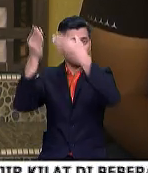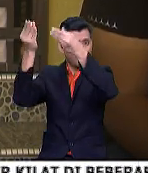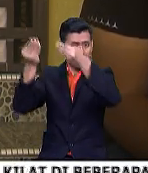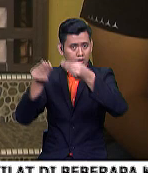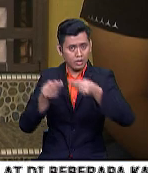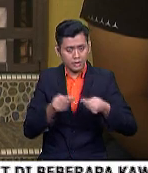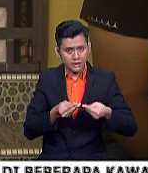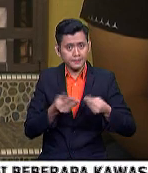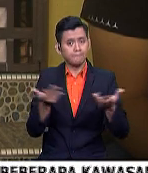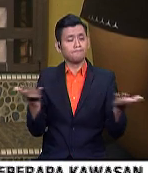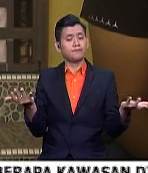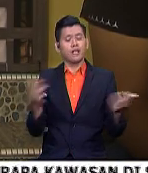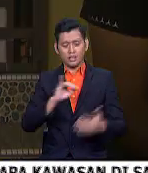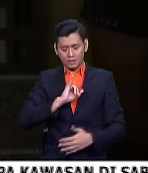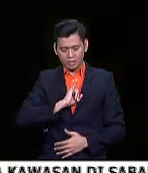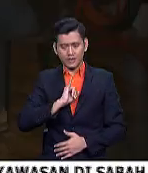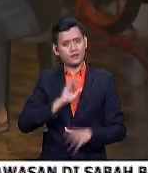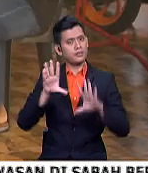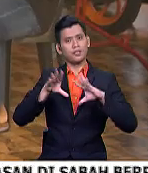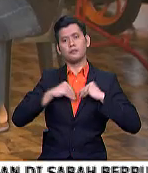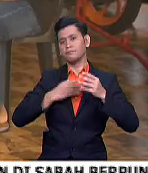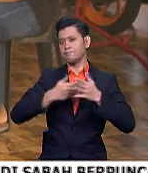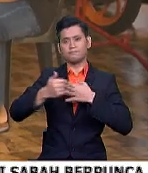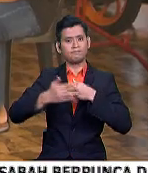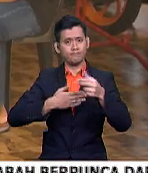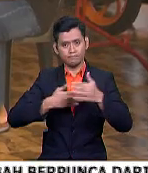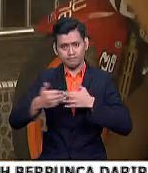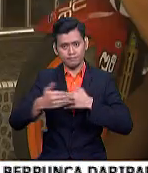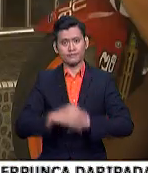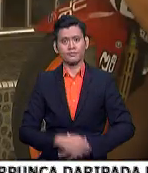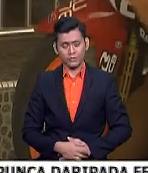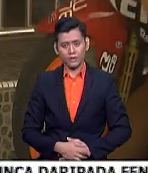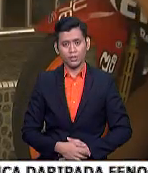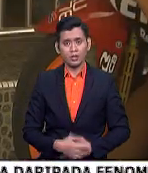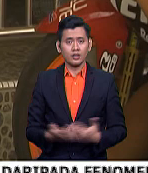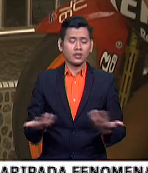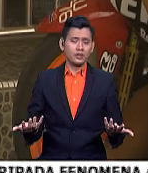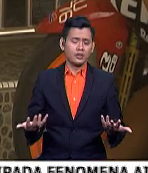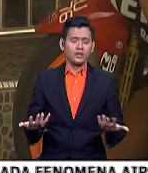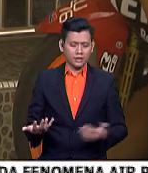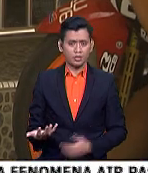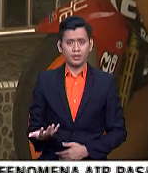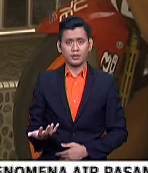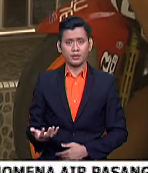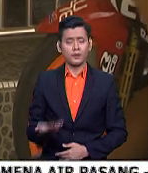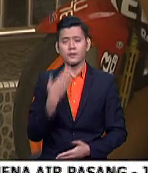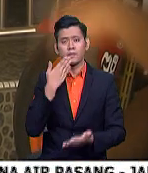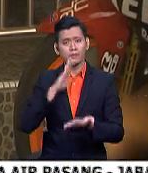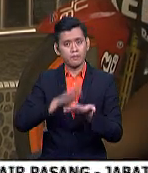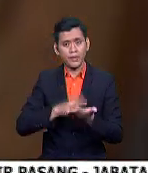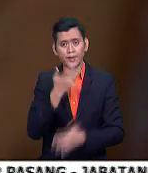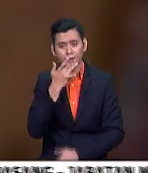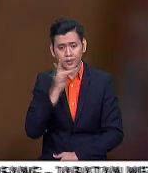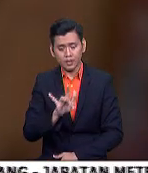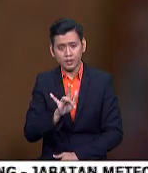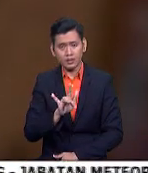untuk kita juga, so saya terima je lah. Bagaimanapun, bagaikan jatuh ditimpa tangga, tidak lama kemudian keluarga